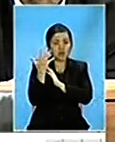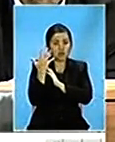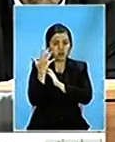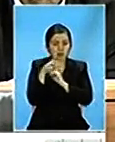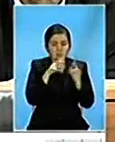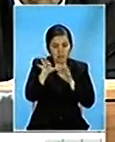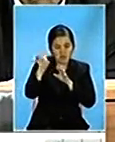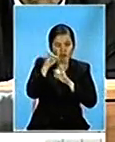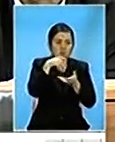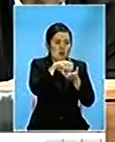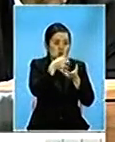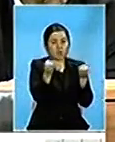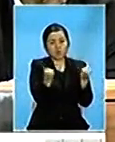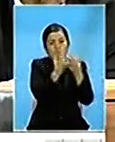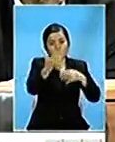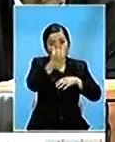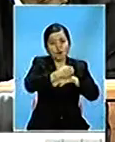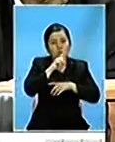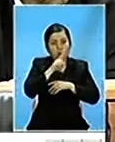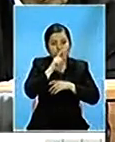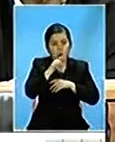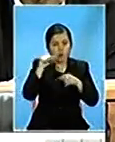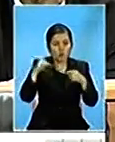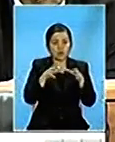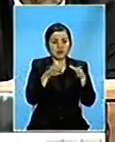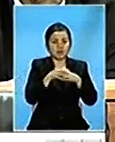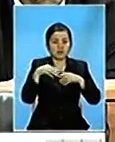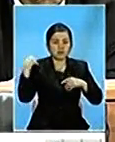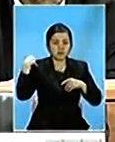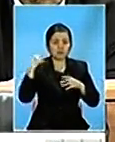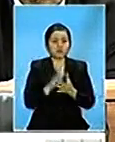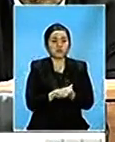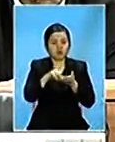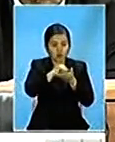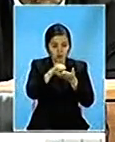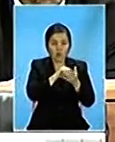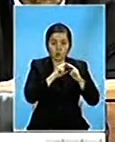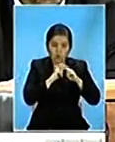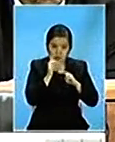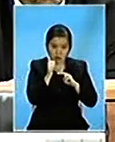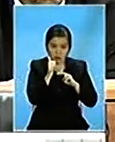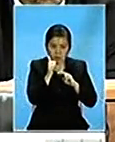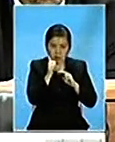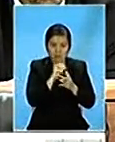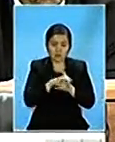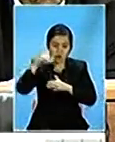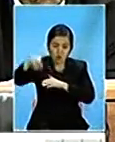ยกขึ้นมาเป็นประเด็นการเมืองโจมตีเพราะจะเลือกผู้ว่าและพรรคท่านก็ส่งยกเว้นท่านต้องแก้ตัวแล้วครับไอ้ไม่ขุดคลองเดียวจะเป็นจะตายนี่ชี้แจงคน